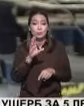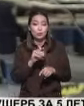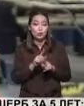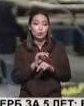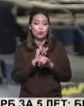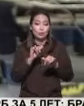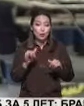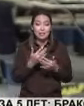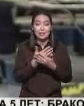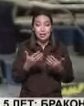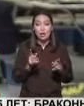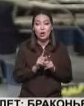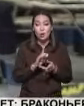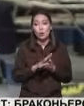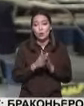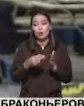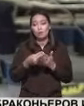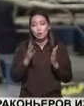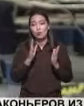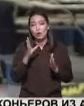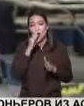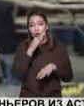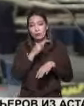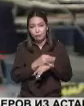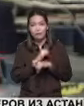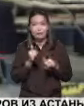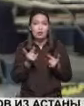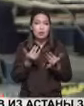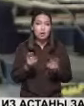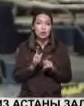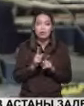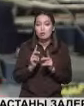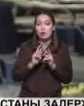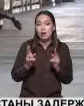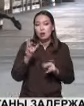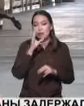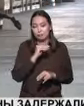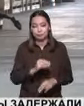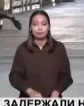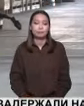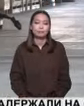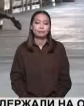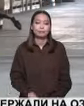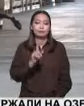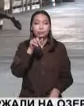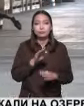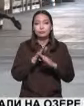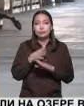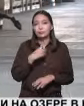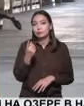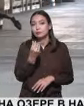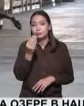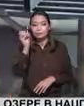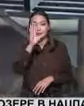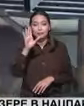КИЗ-8 грузовые и пассажирские, конечно, мы можем отвечать и их требованиям тоже. Потенциал у нас большой. Также мы посетили единственный